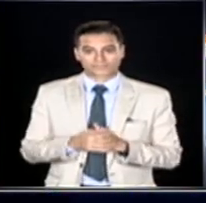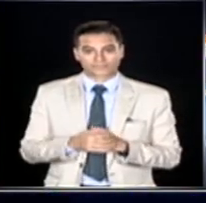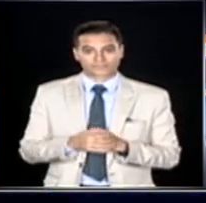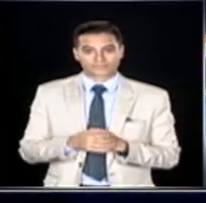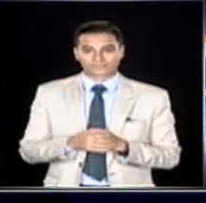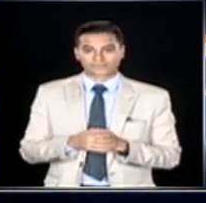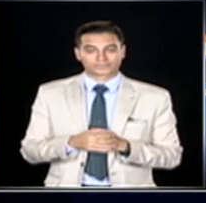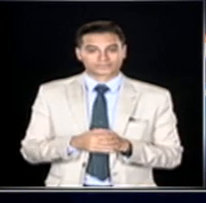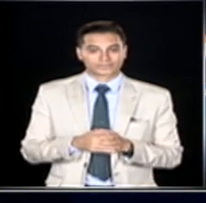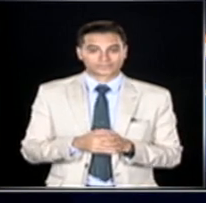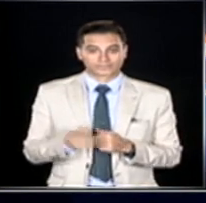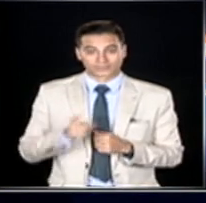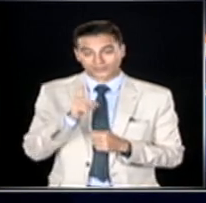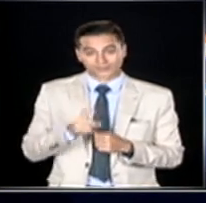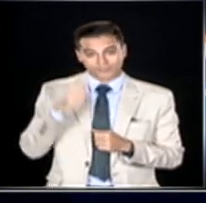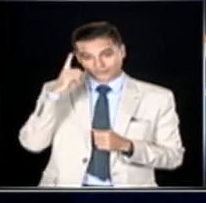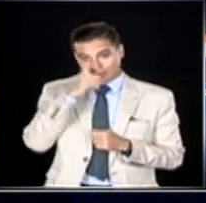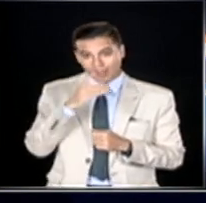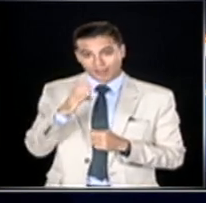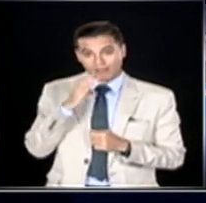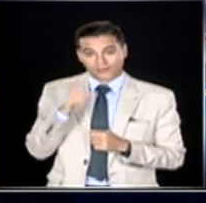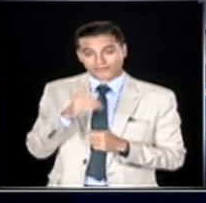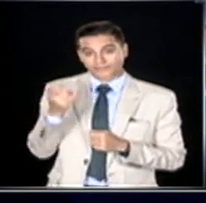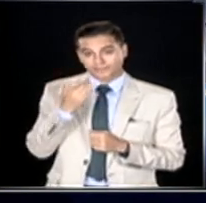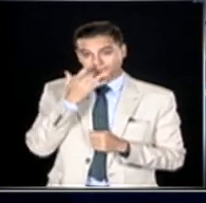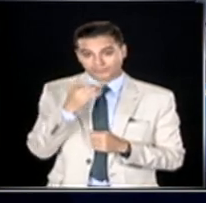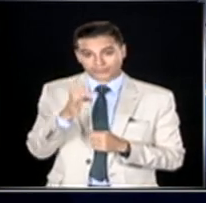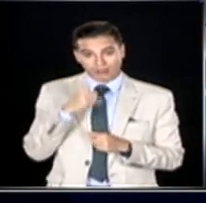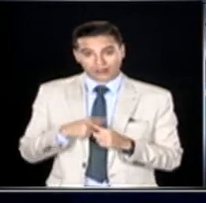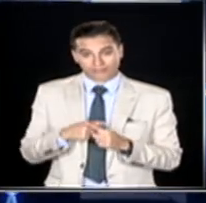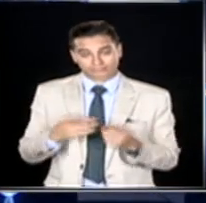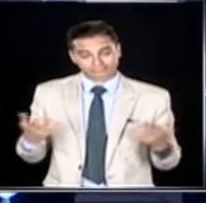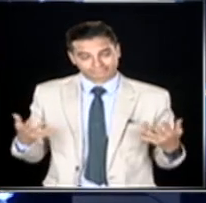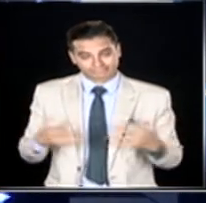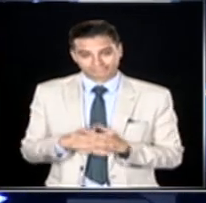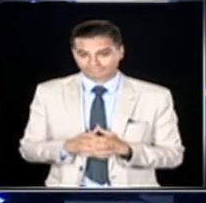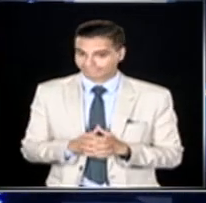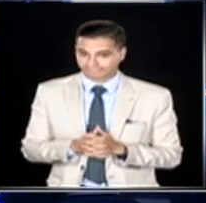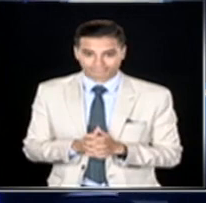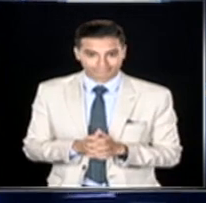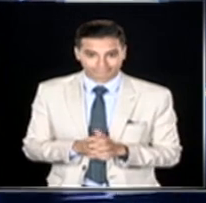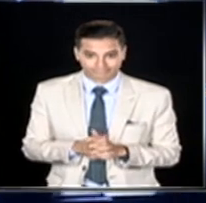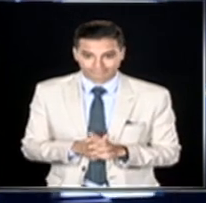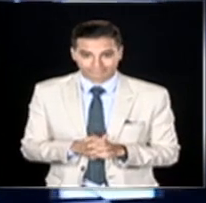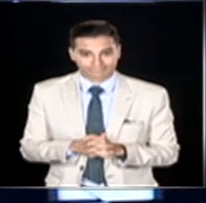بذمتكم الاسئله الصعبه بتجاوبوها والاسئله السهله بتطير منكم